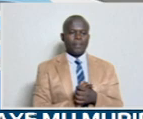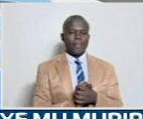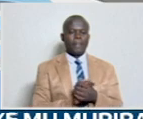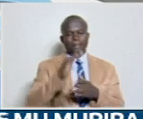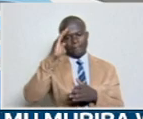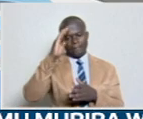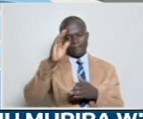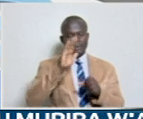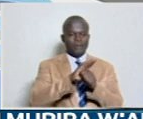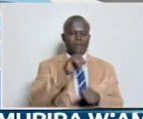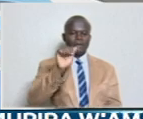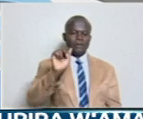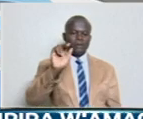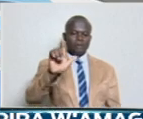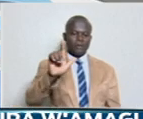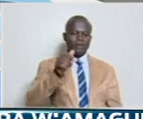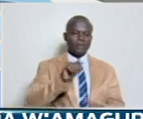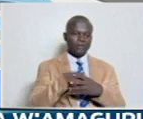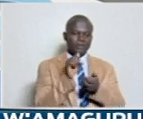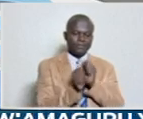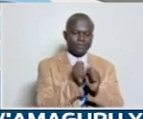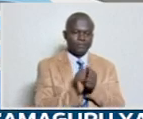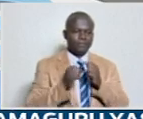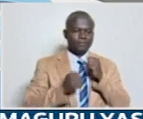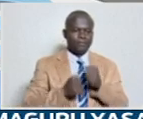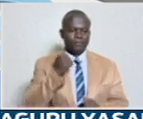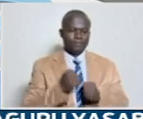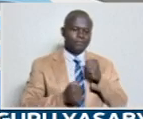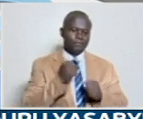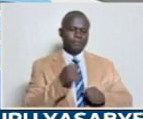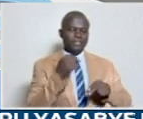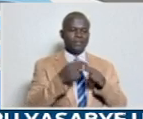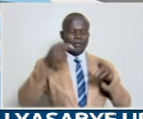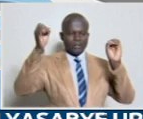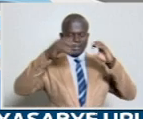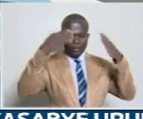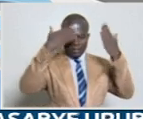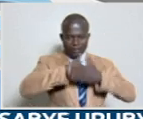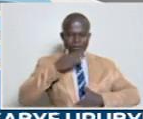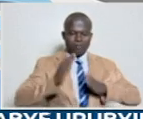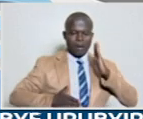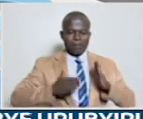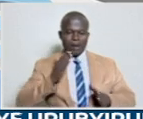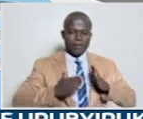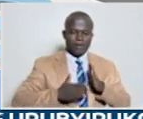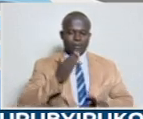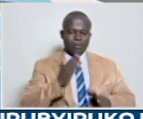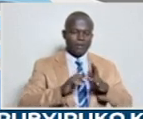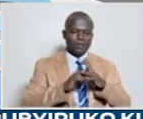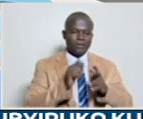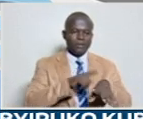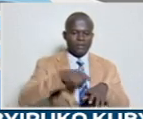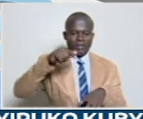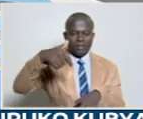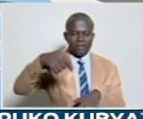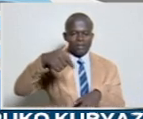wiriwe neza Paul. Hanyuma iyi siporo yo kwiruka izwi nka Kigali Night Run yatangiye ku isa